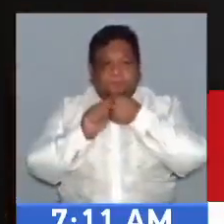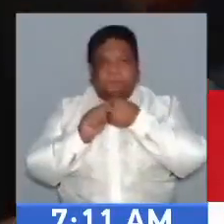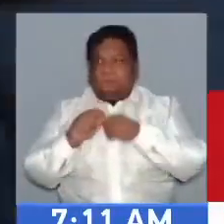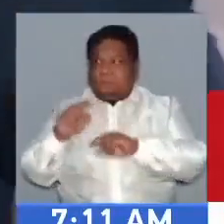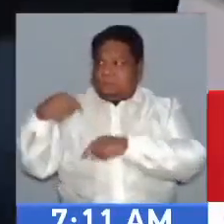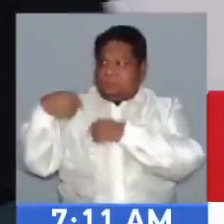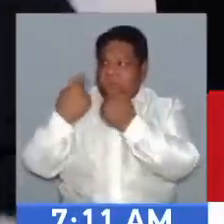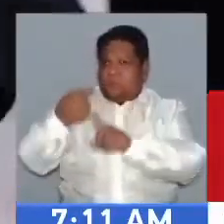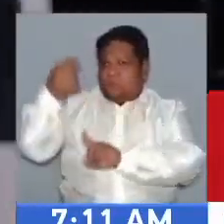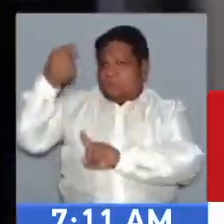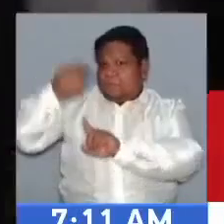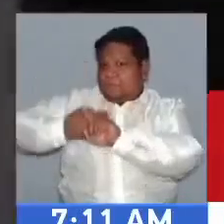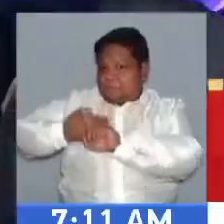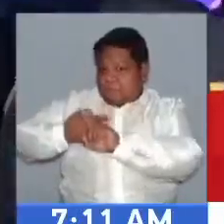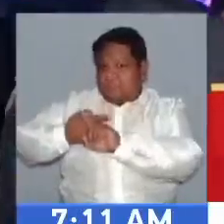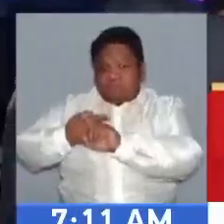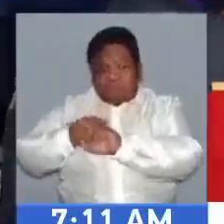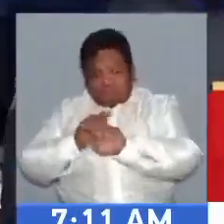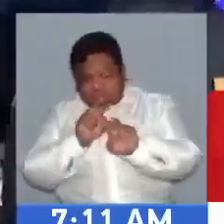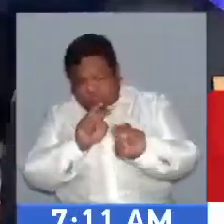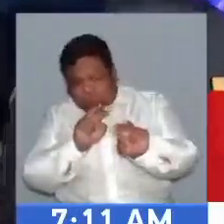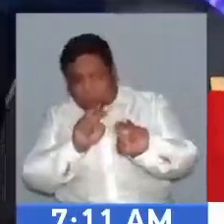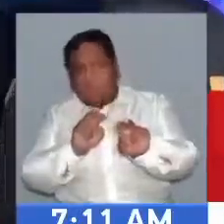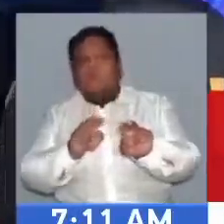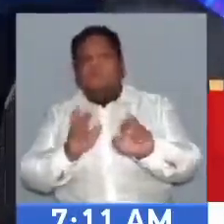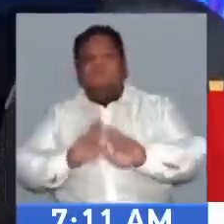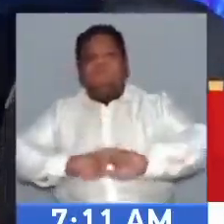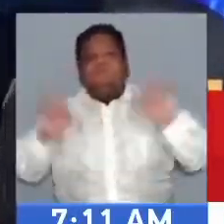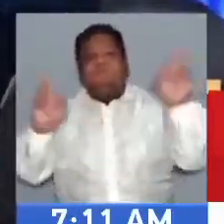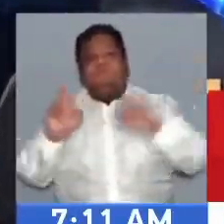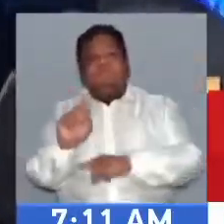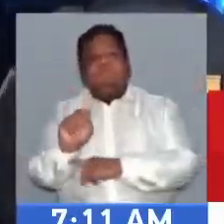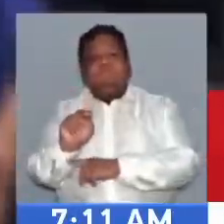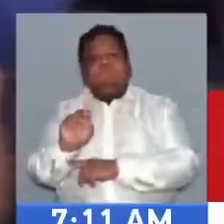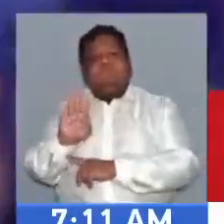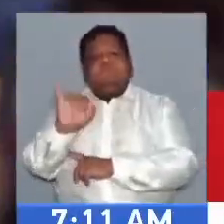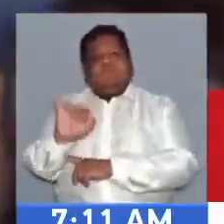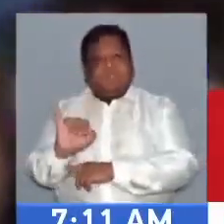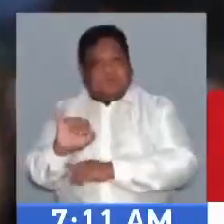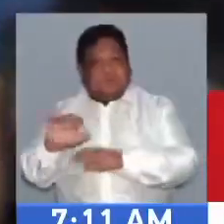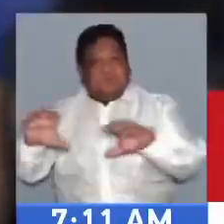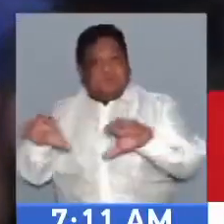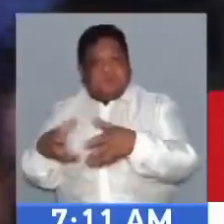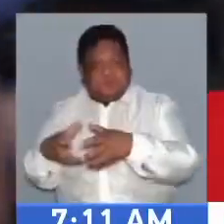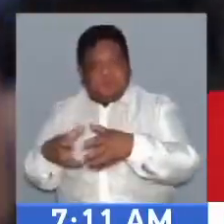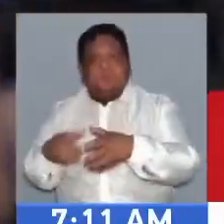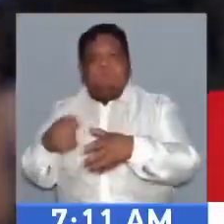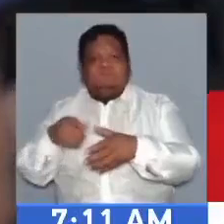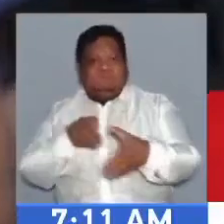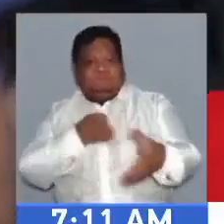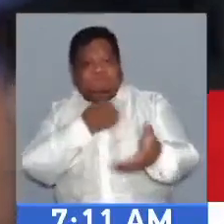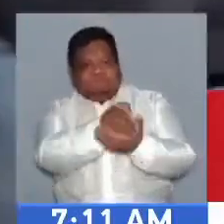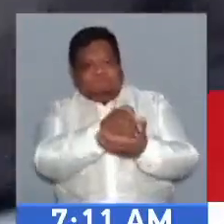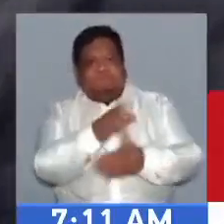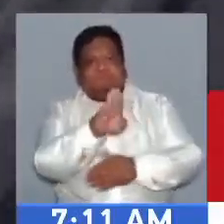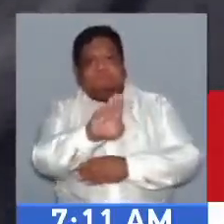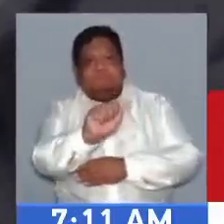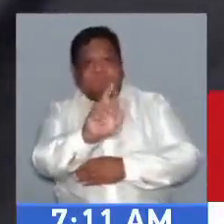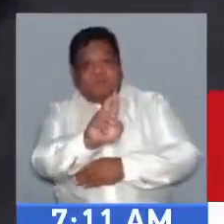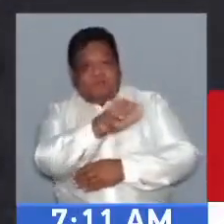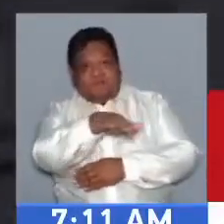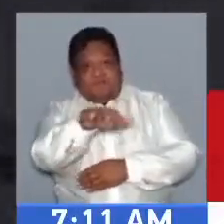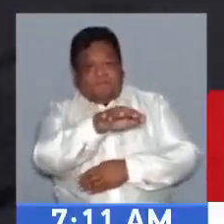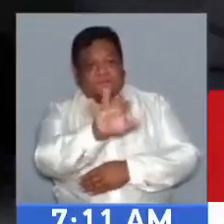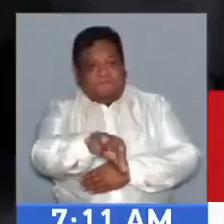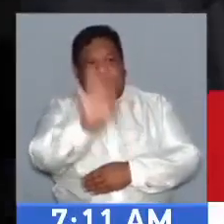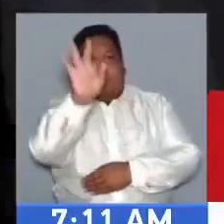sinalakay ng NBI Anti-Organized and Transnational Crime Division ang bar. Pagpasok sa loob, naaktuhan ng ilang customer na lahat